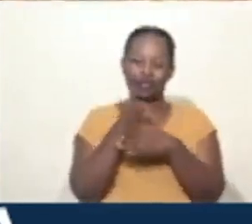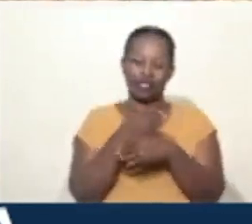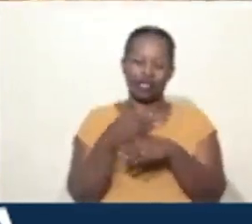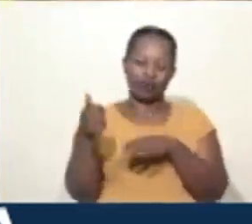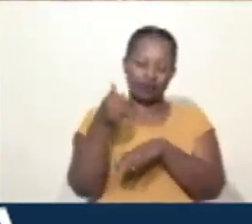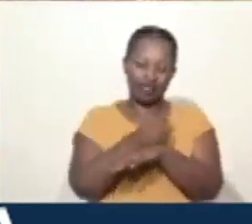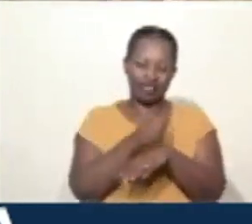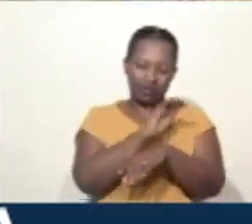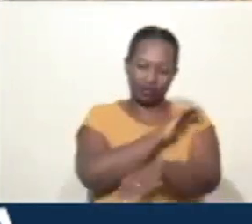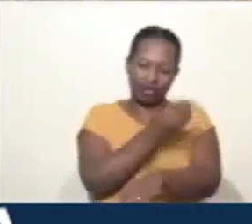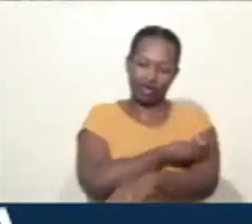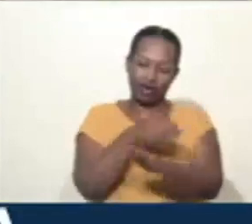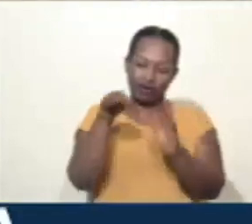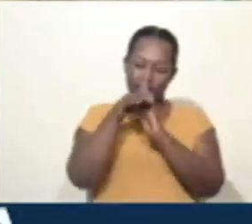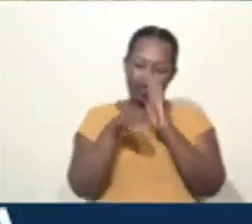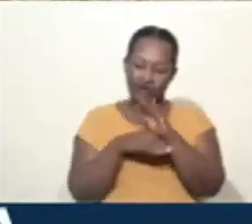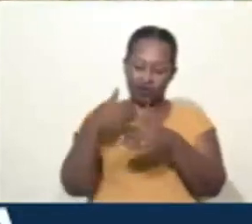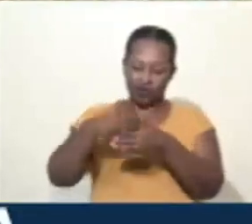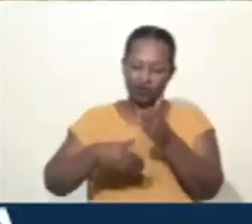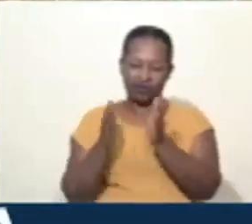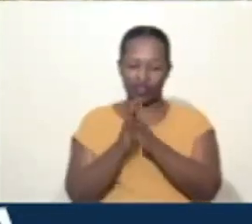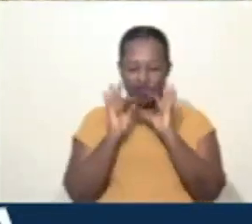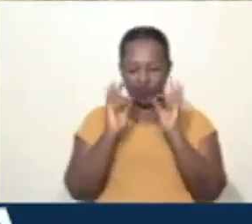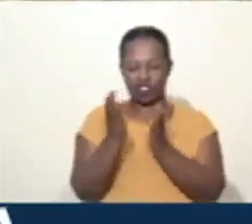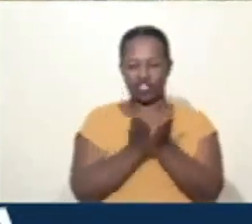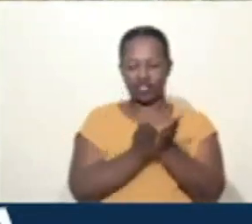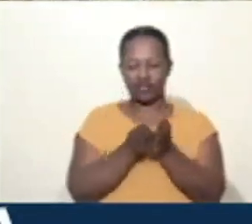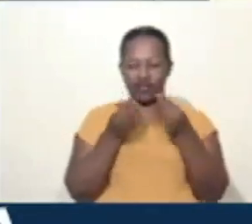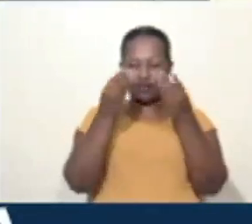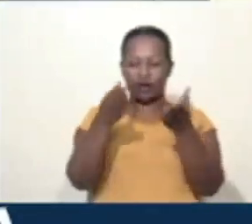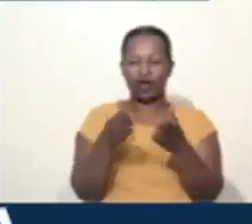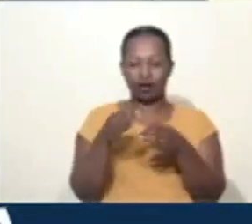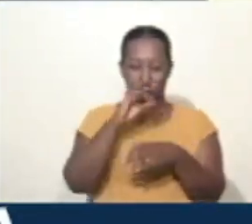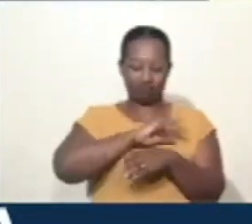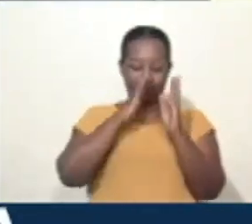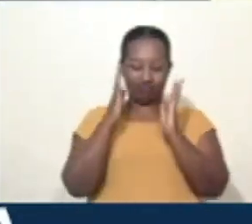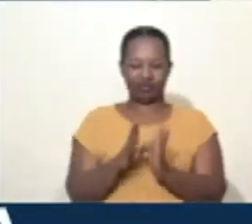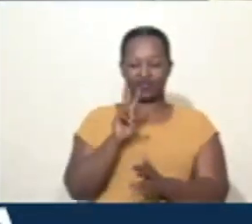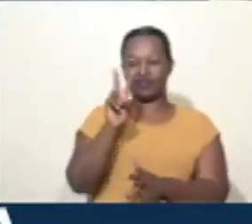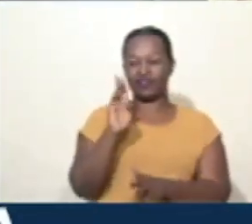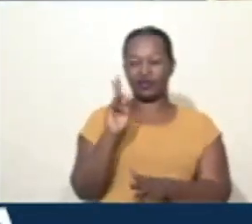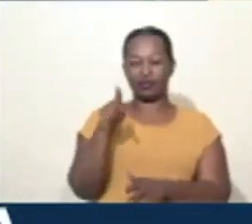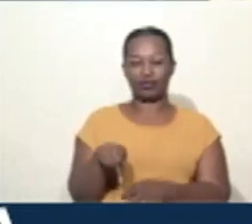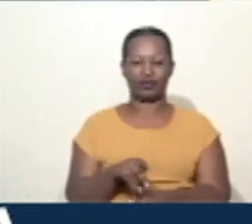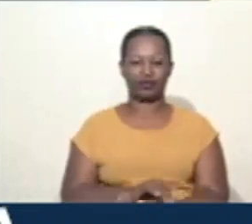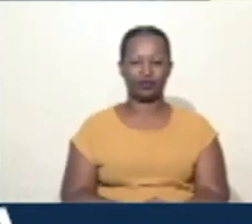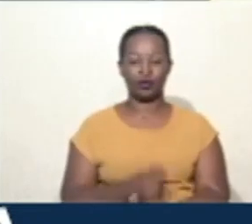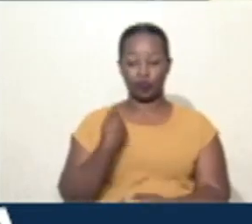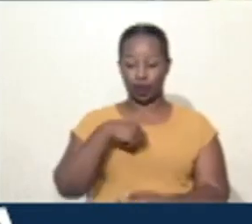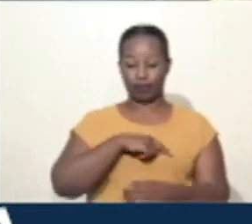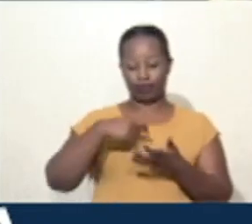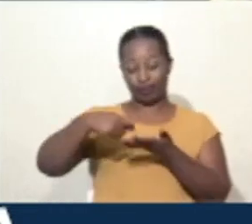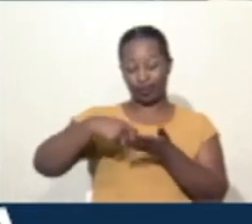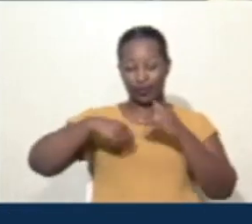bashyize imbaraga muri gahunda zo kwegera no kunoza serivisi baha abagenerwa bikorwa ba VUP. Abafatanyabikorwa bacu turi kujya tujyana n'amasezerano